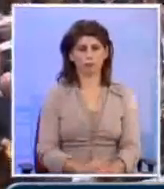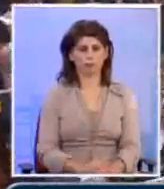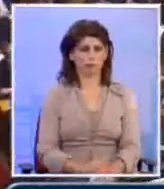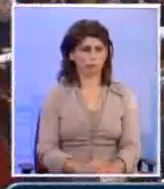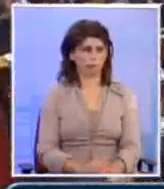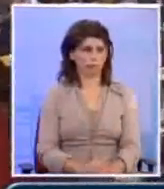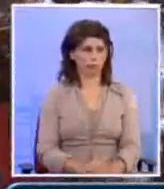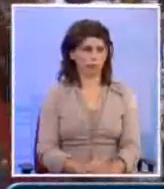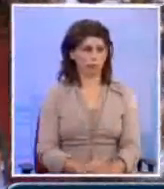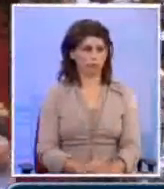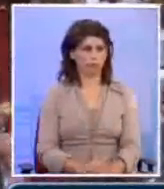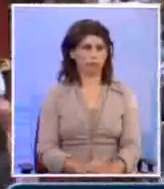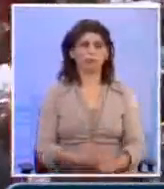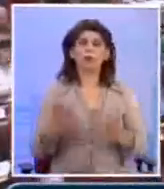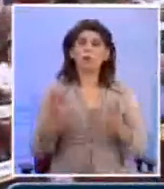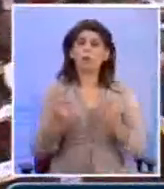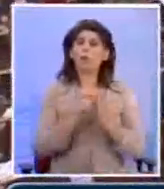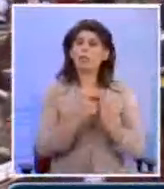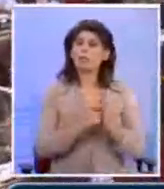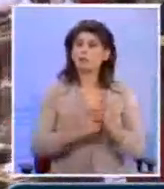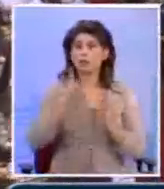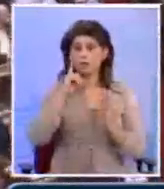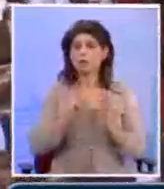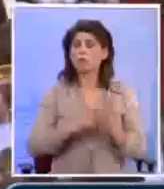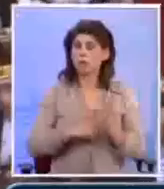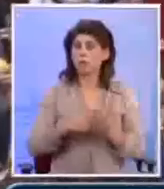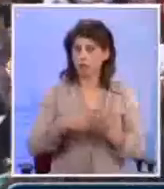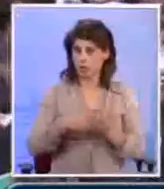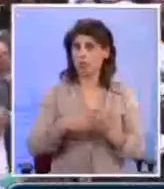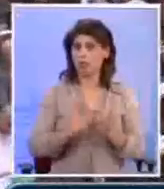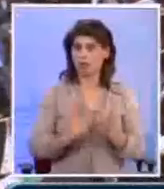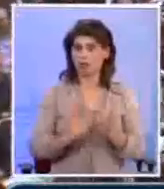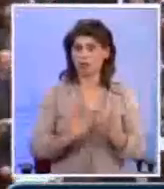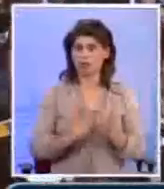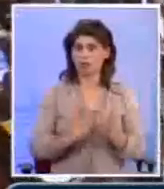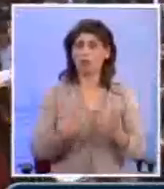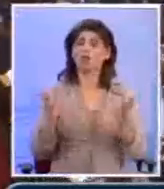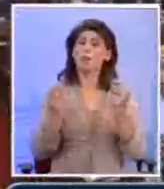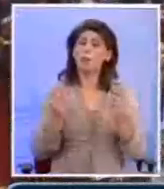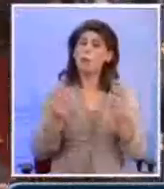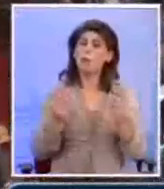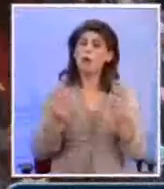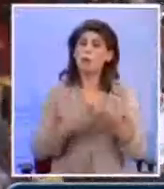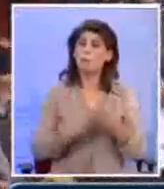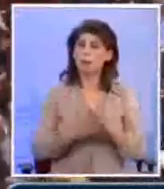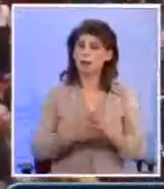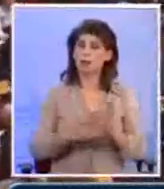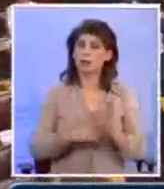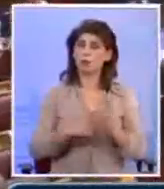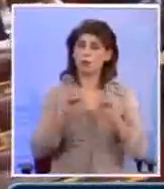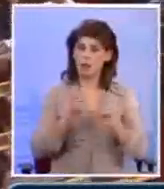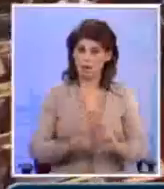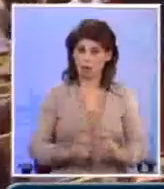Είναι πολλά τα σημεία, ξέρετε, που πρέπει να διευκρινιστούν. Είναι πολλές οι πράξεις που πρέπει να